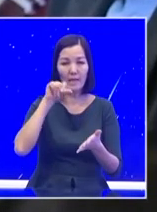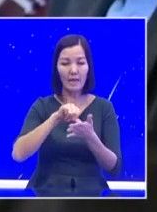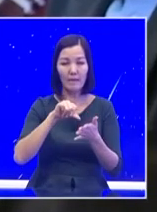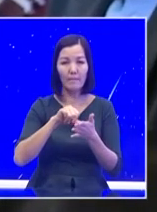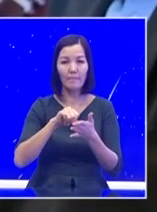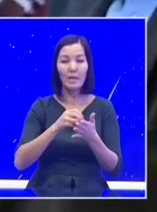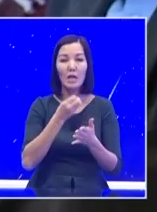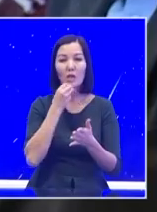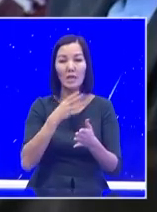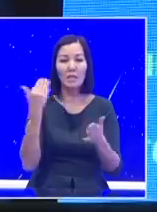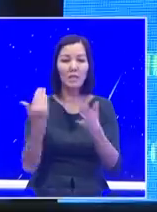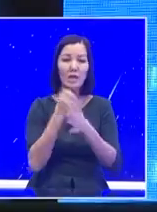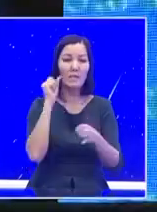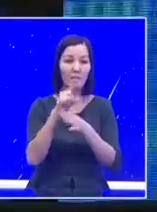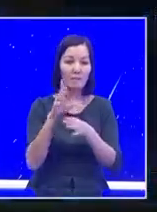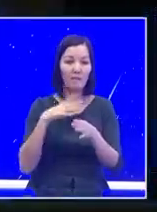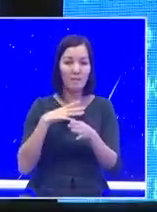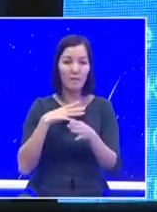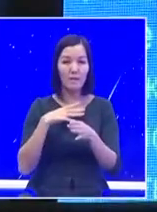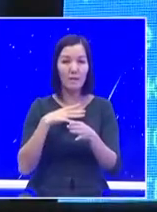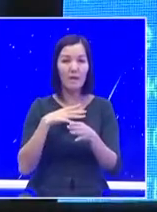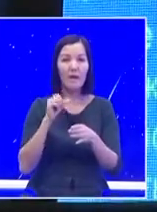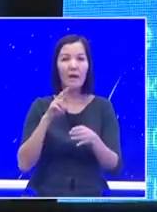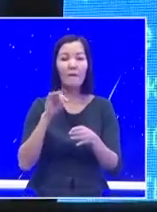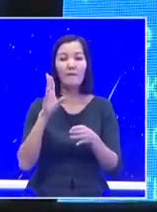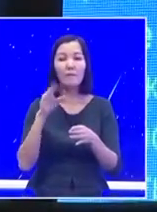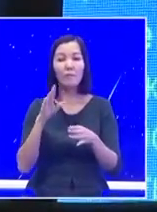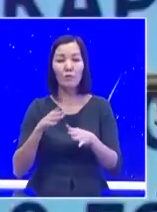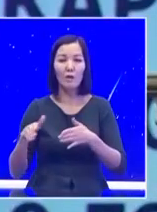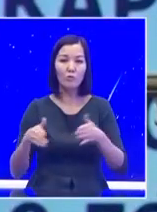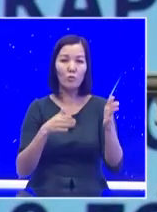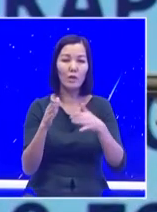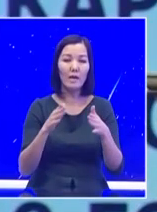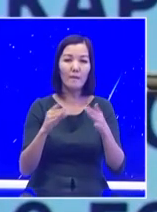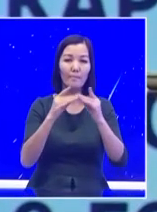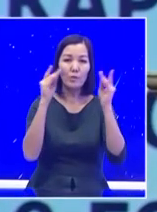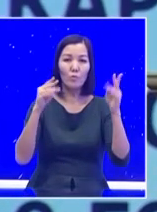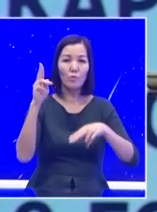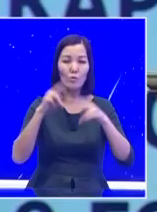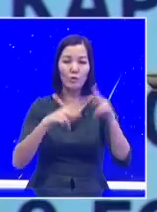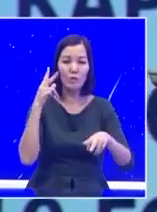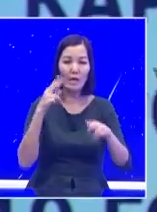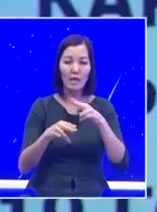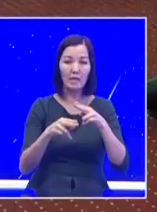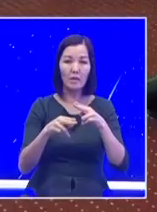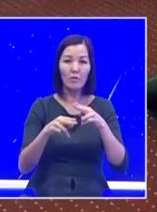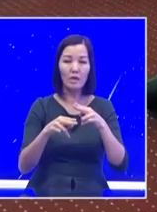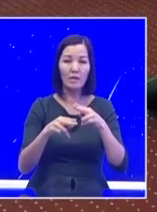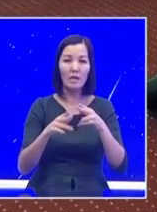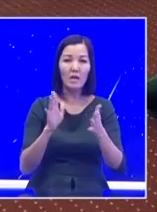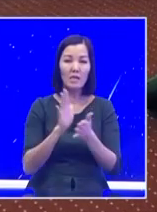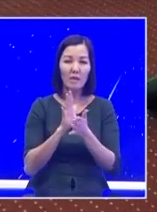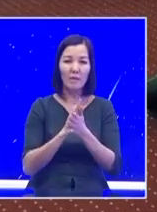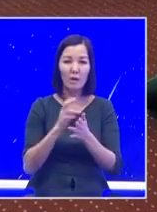оң бағалап жаңа тапсырмалар жүктеді. Бұл қатарда Алтын Орда маңындағы жол мен Шамалғандағы көпір құрылысын аяқтау, жабайы қоқыс орындарын